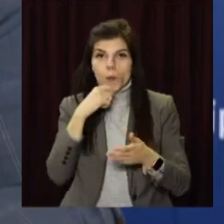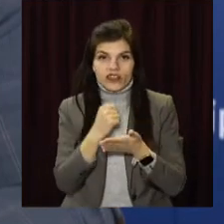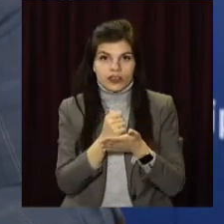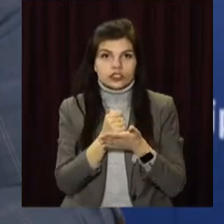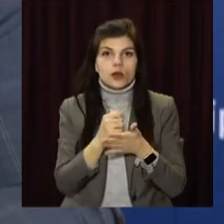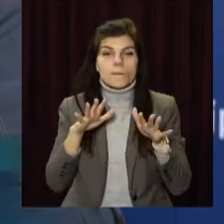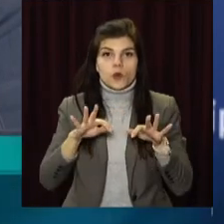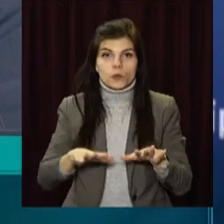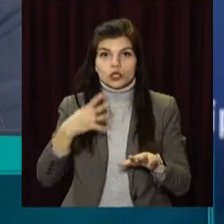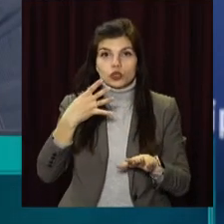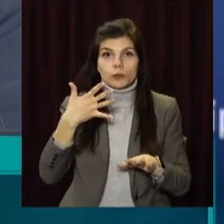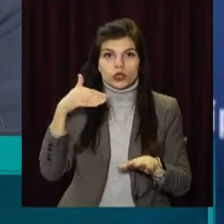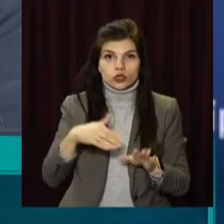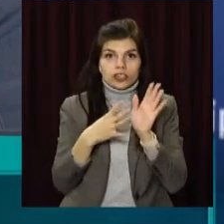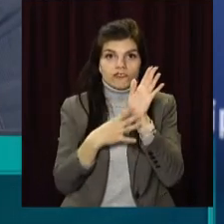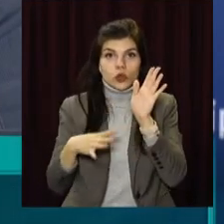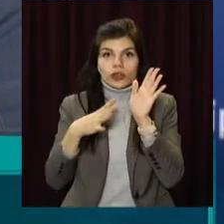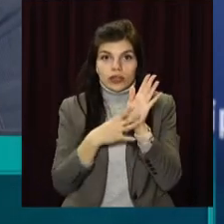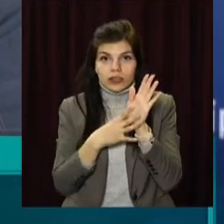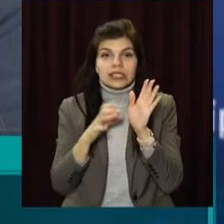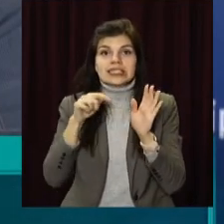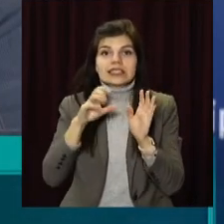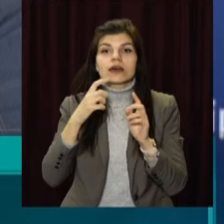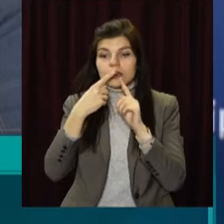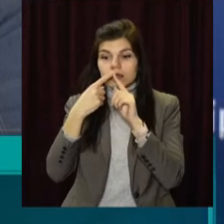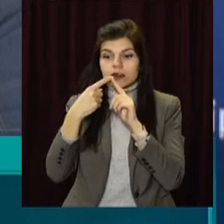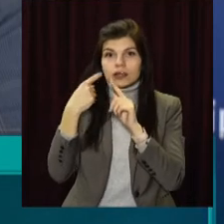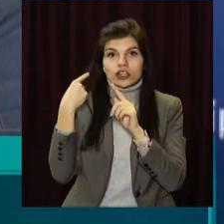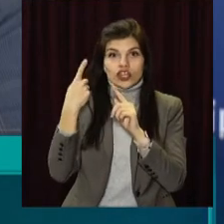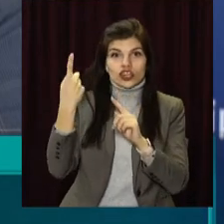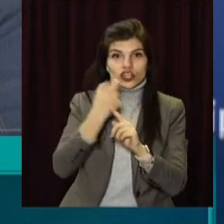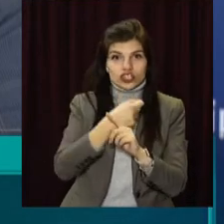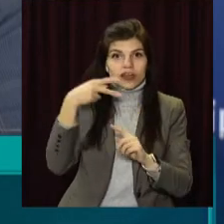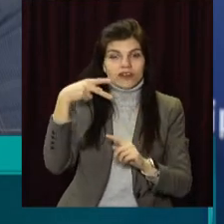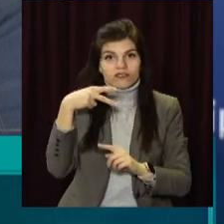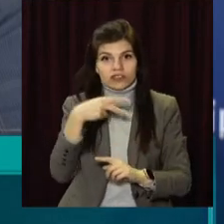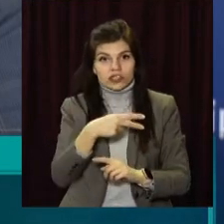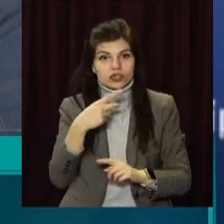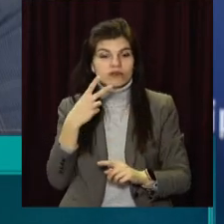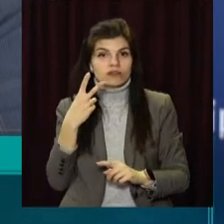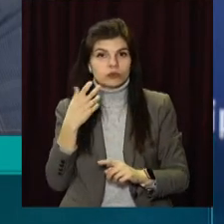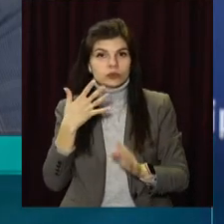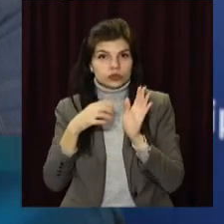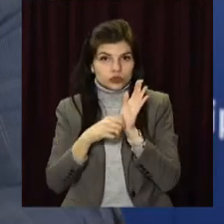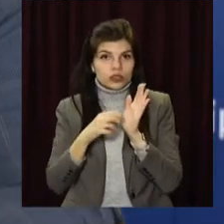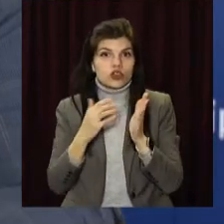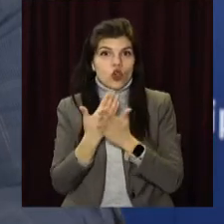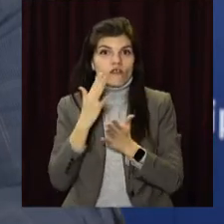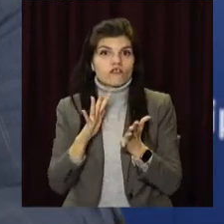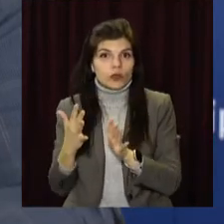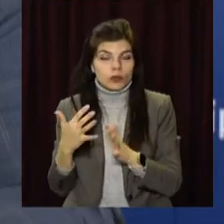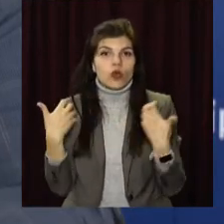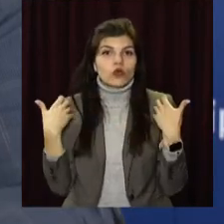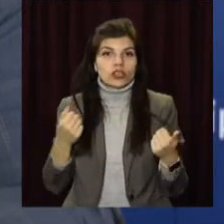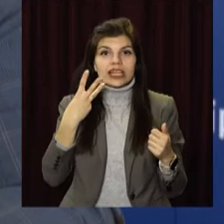випадків по місту 45 099. З них за минулий тиждень 2560 нових випадків.